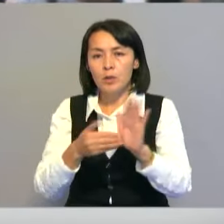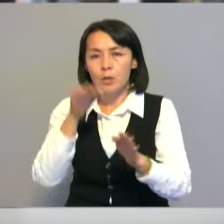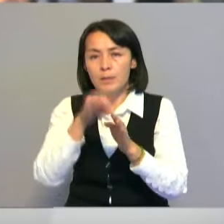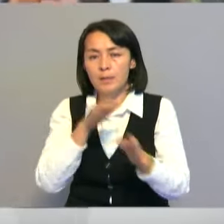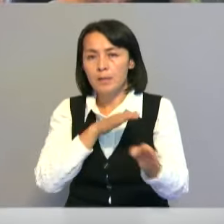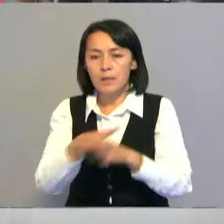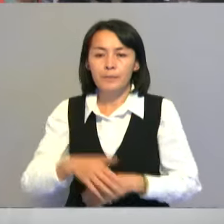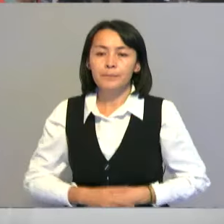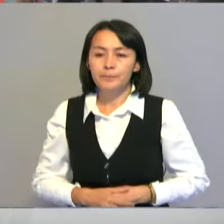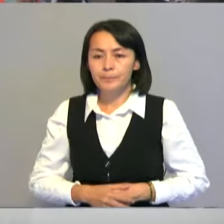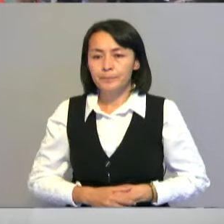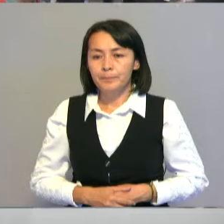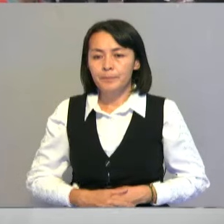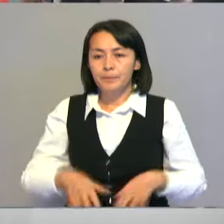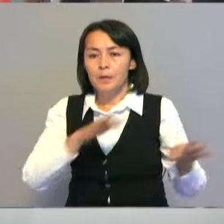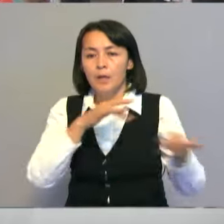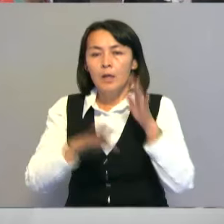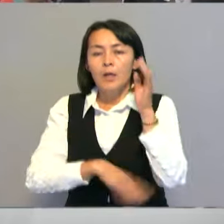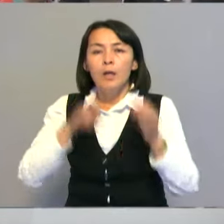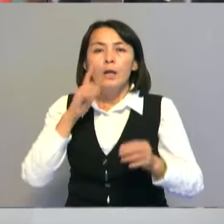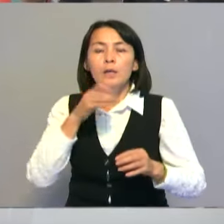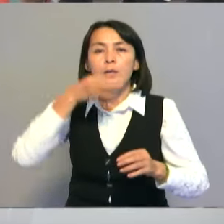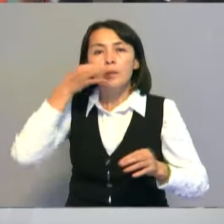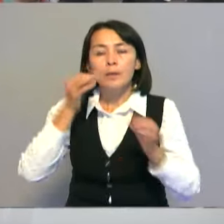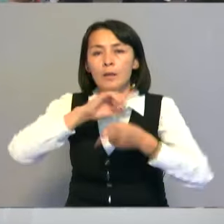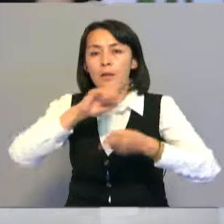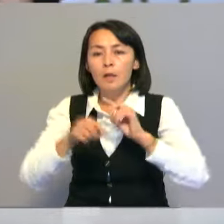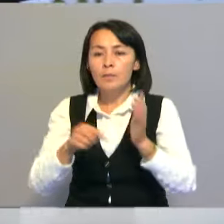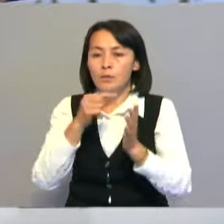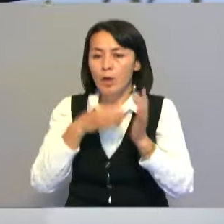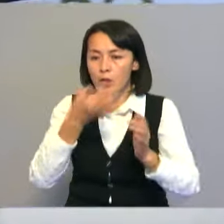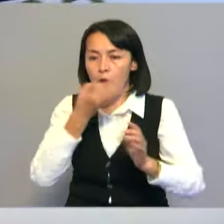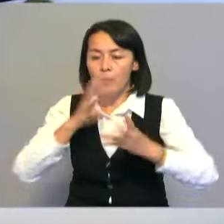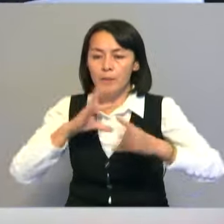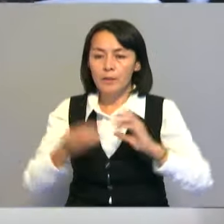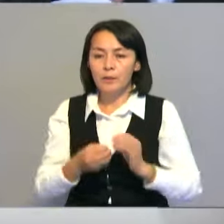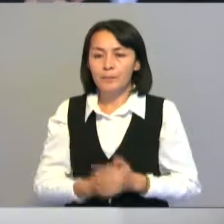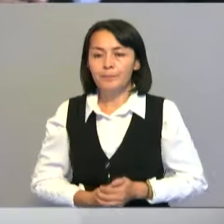мақсатында жасалып жатқан дүние. Шара соңы жастардың пікір алмасып, ой бөлісуімен түйінделді.